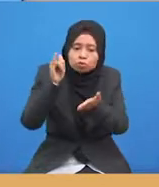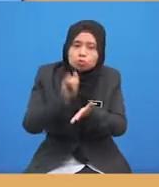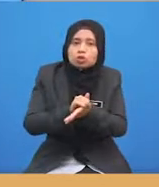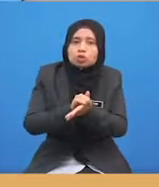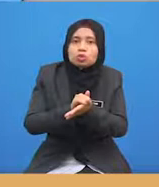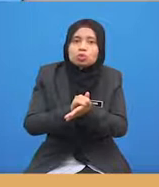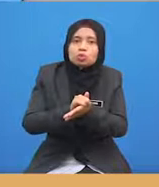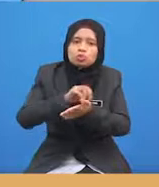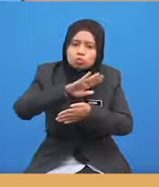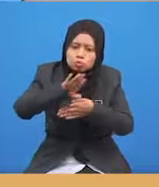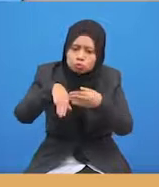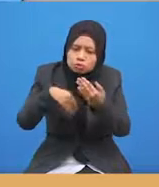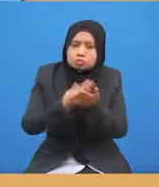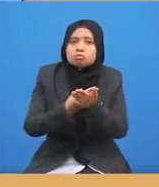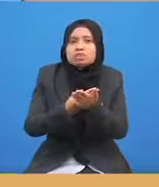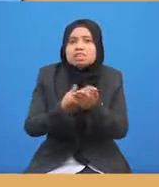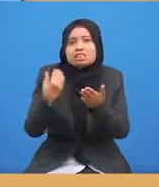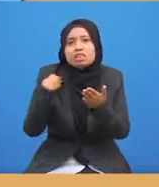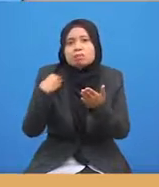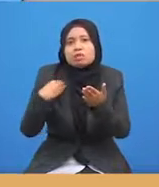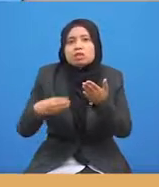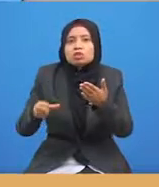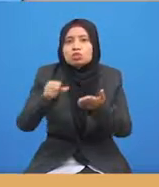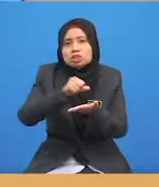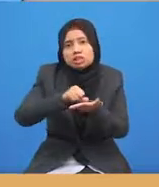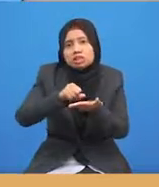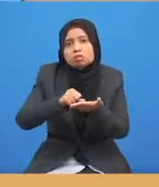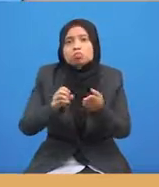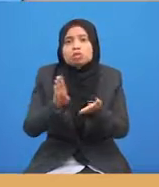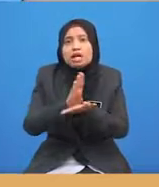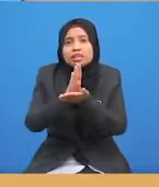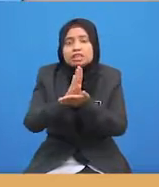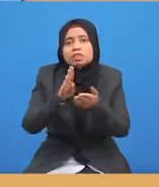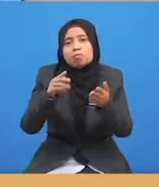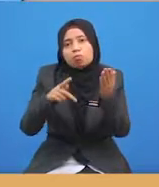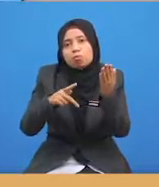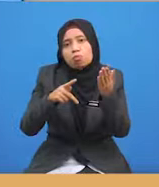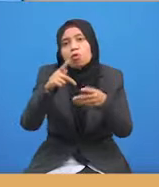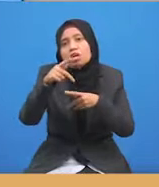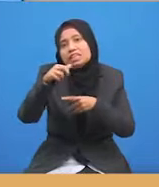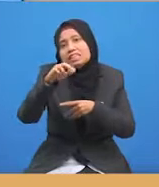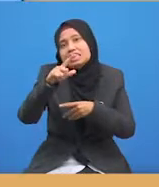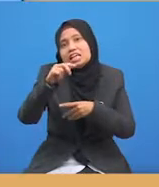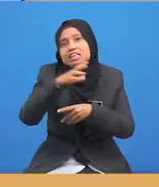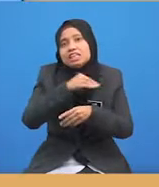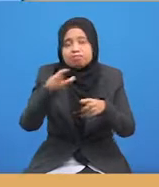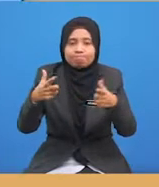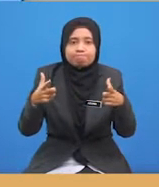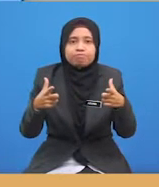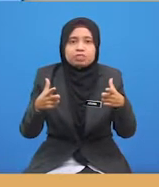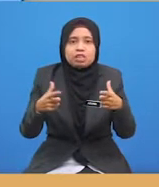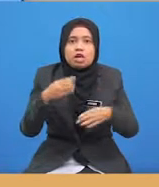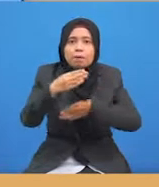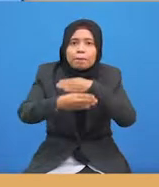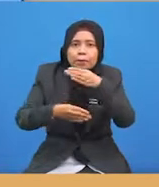tersebut meliputi bidang sosial, budaya, politik dan lain-lain. Kemajuan